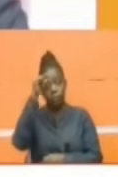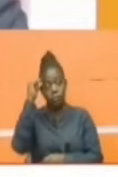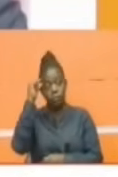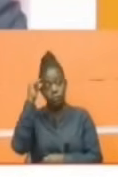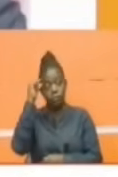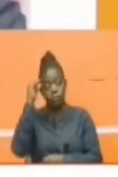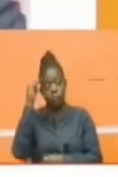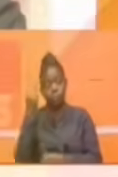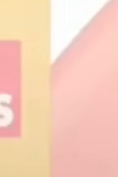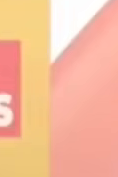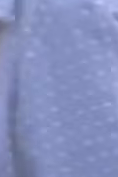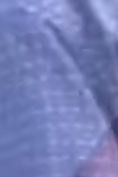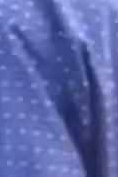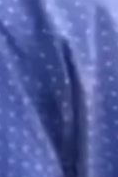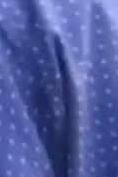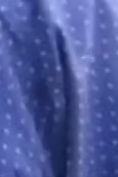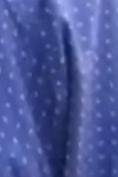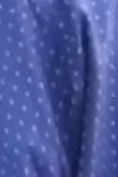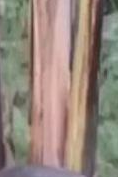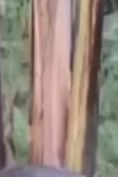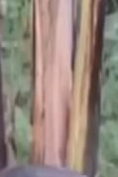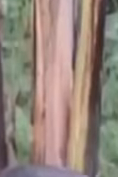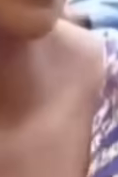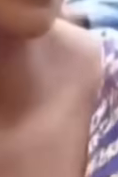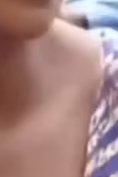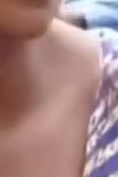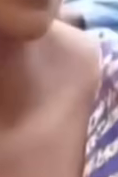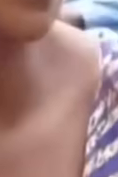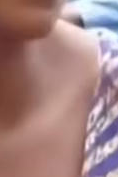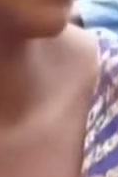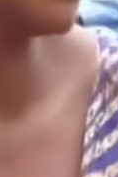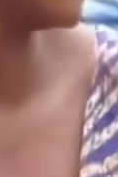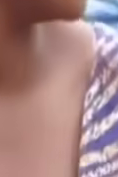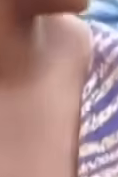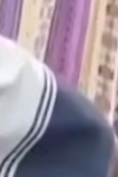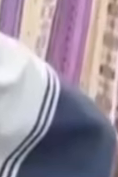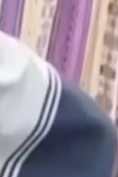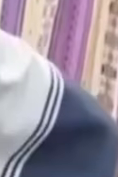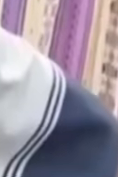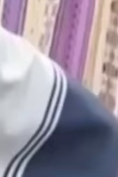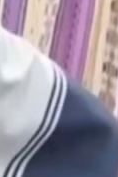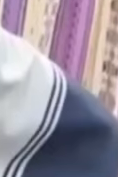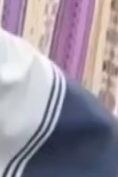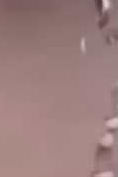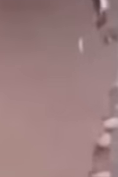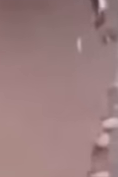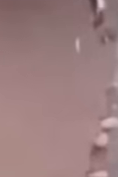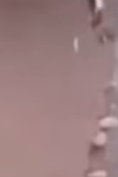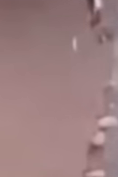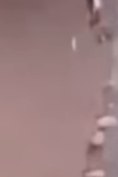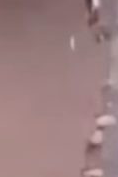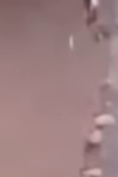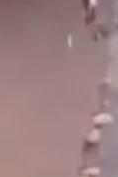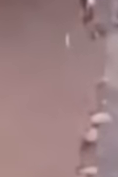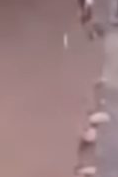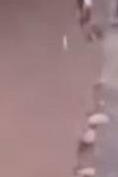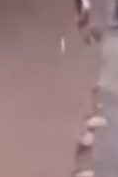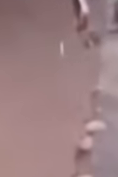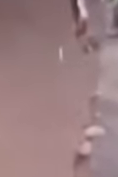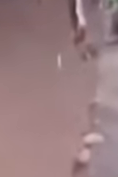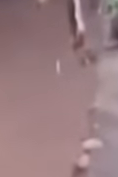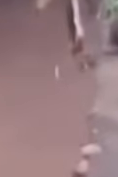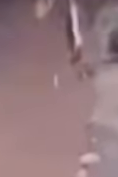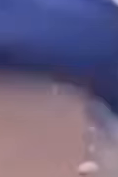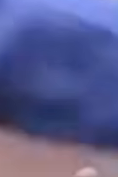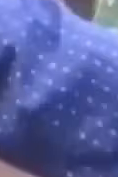bikule bigalimu nanye omwana alumirizo mukuzo okwediza nyabwe na muzalamu abana saba na kuweza mulabe wa mtu wa